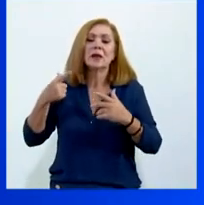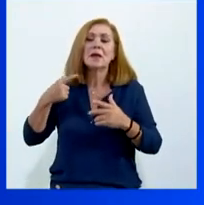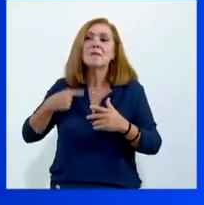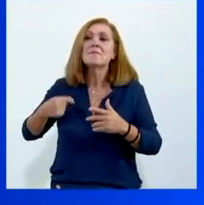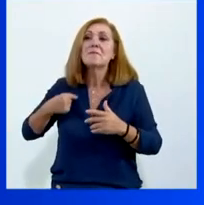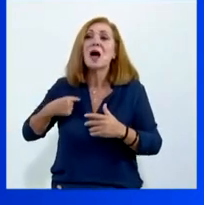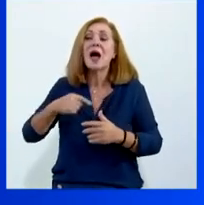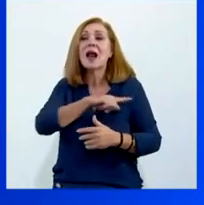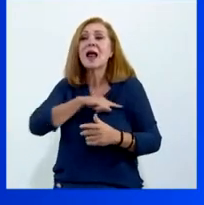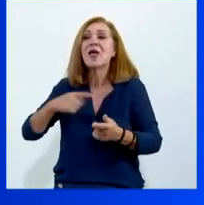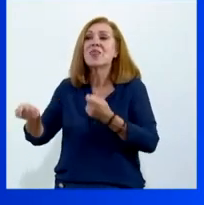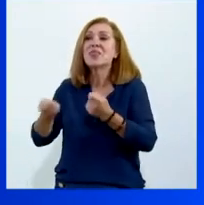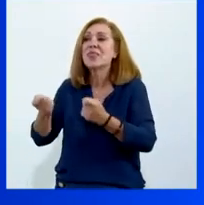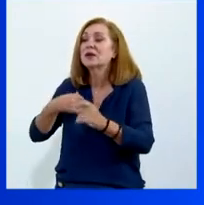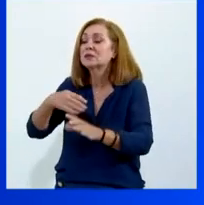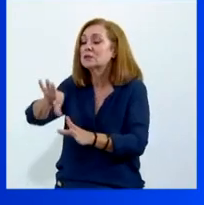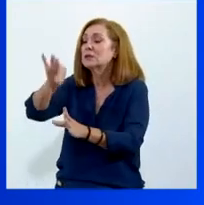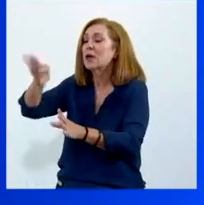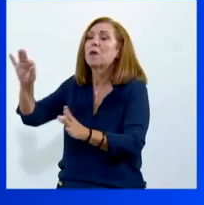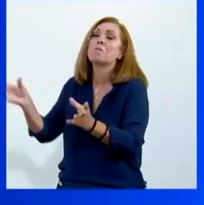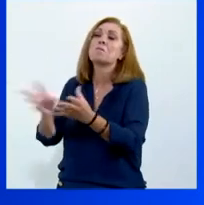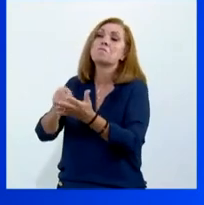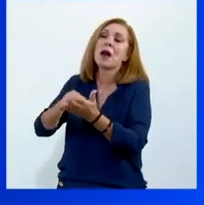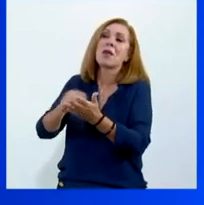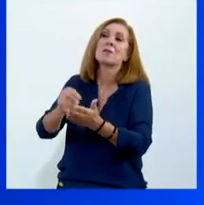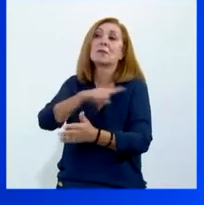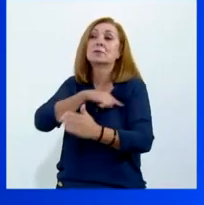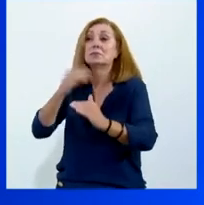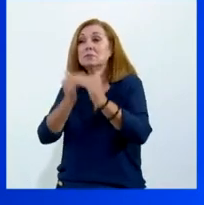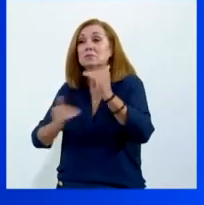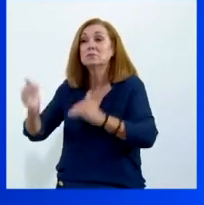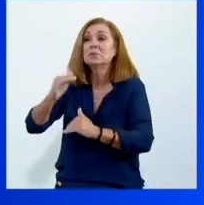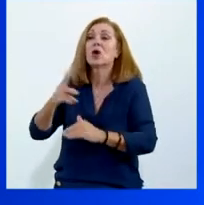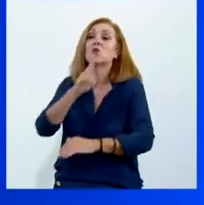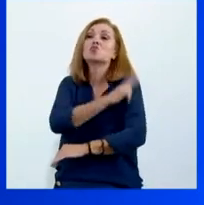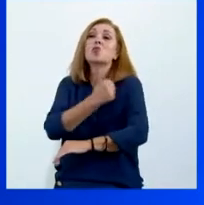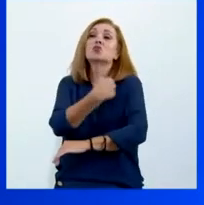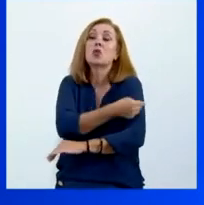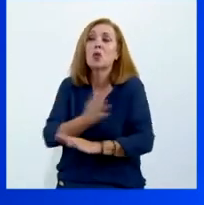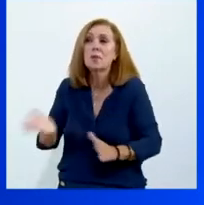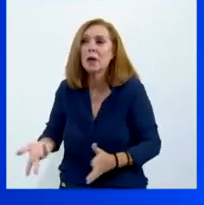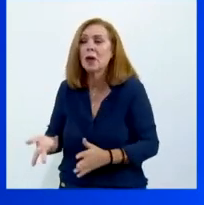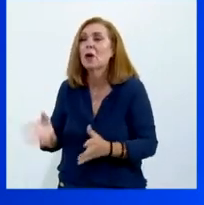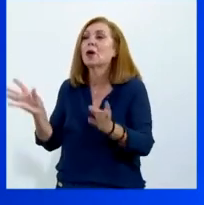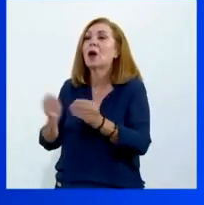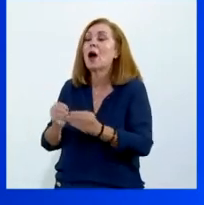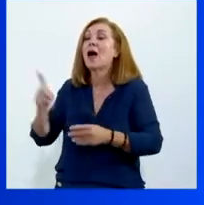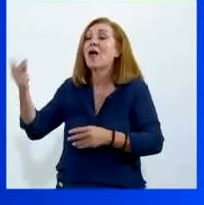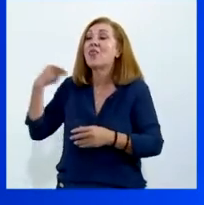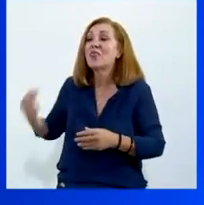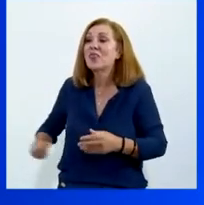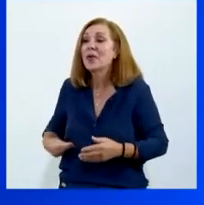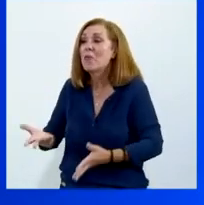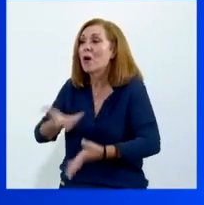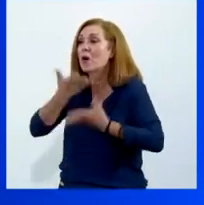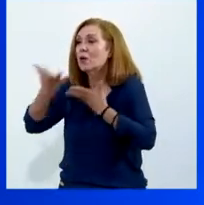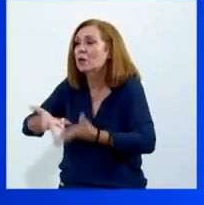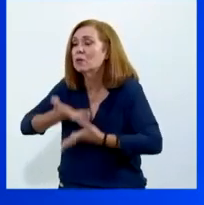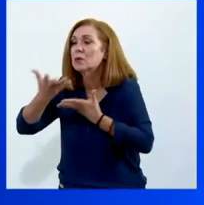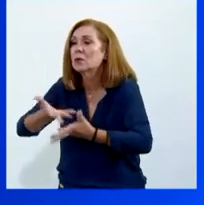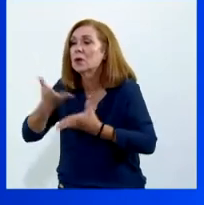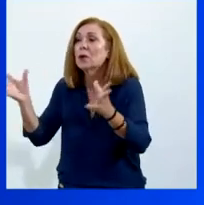δημόσιας διοίκησης, παραδείγματος χάρη τους διοικητές των νοσοκομείων. Για τη λογοδοσία των οργανισμών τοπικής αυτοδιοίκησης μέσα από